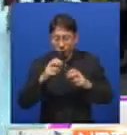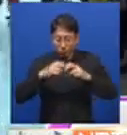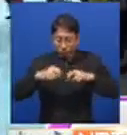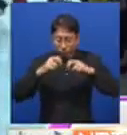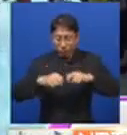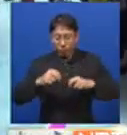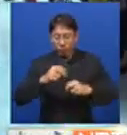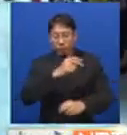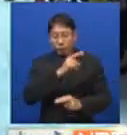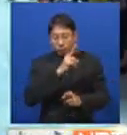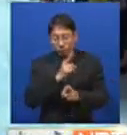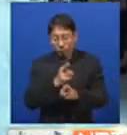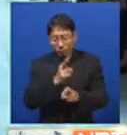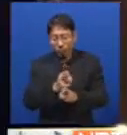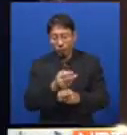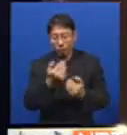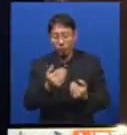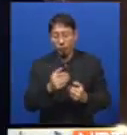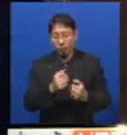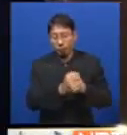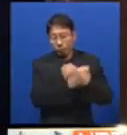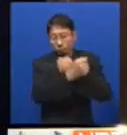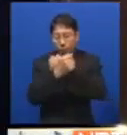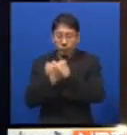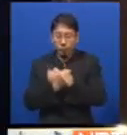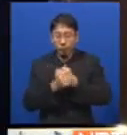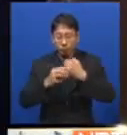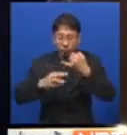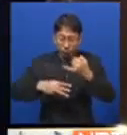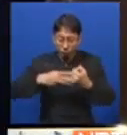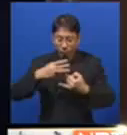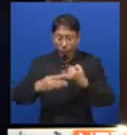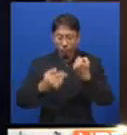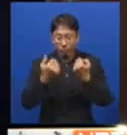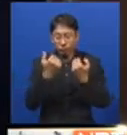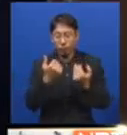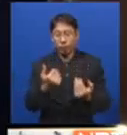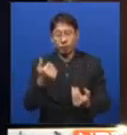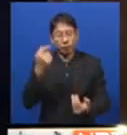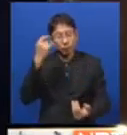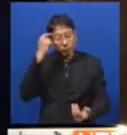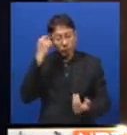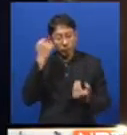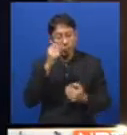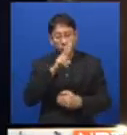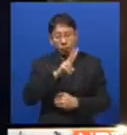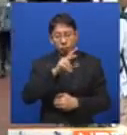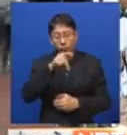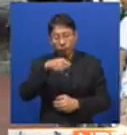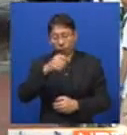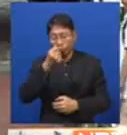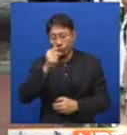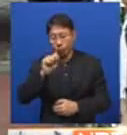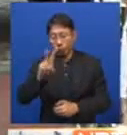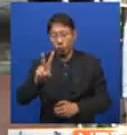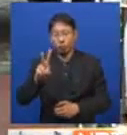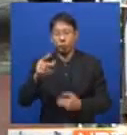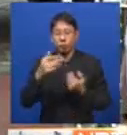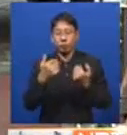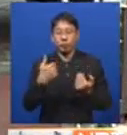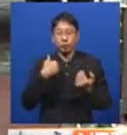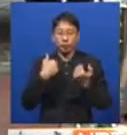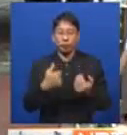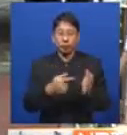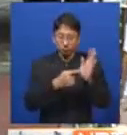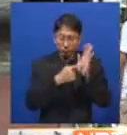าบาลและควบคุมการติดเชื้อกรณีผู้ต้องสงสัยเชื้อไวรัสโคโรนาสายพันธุ์ใหม่2012หรือ MERS-CoV โด